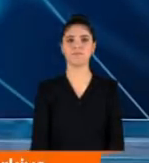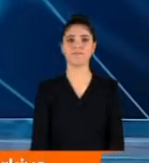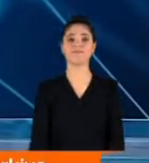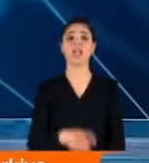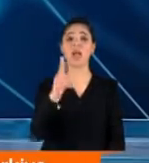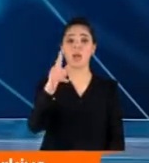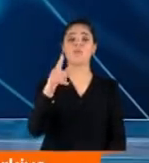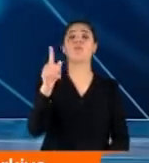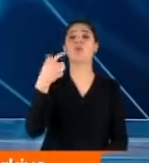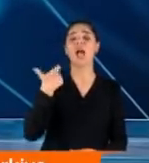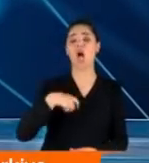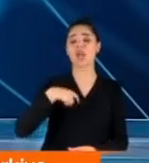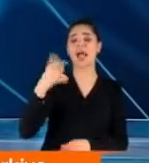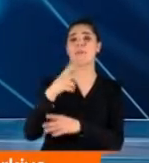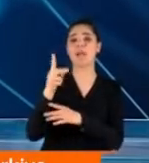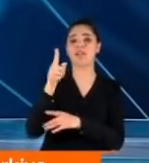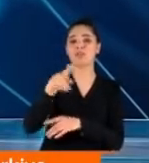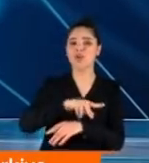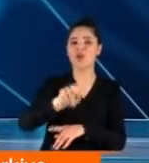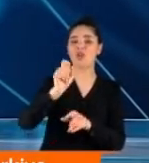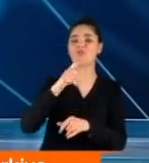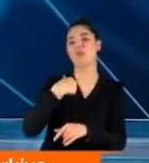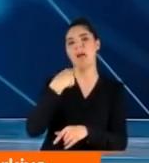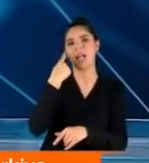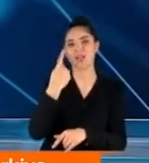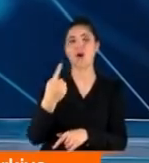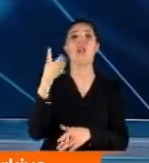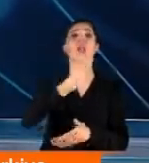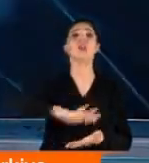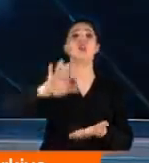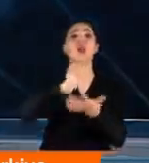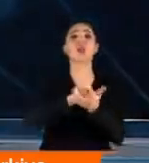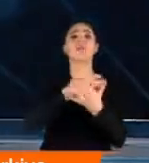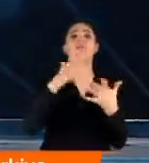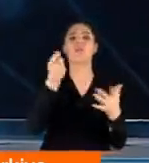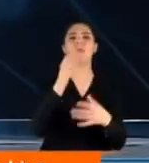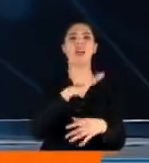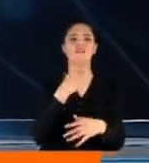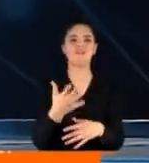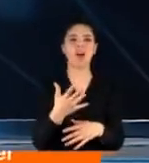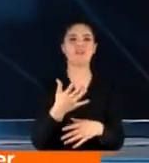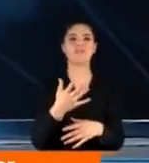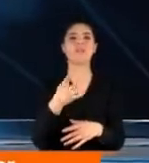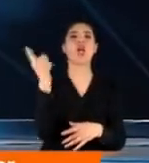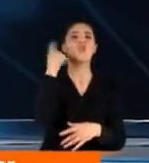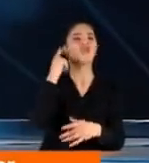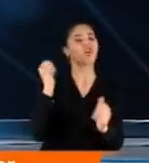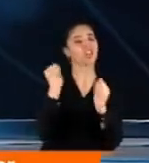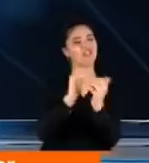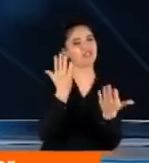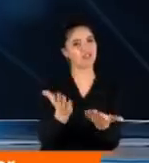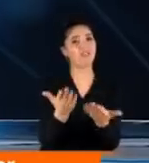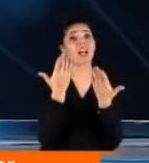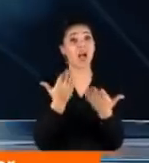Amatör balıkçılar para kazanmanın yolunu bulur buradan, onu söyleyeyim size. Sosyal medyada büyük para var, evet. Şöhret de yanında geliyor,